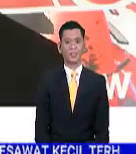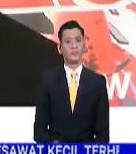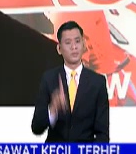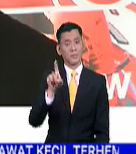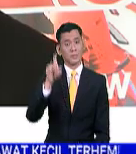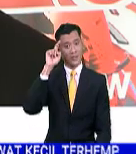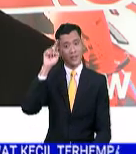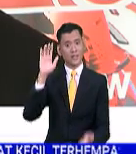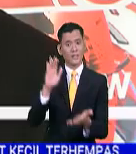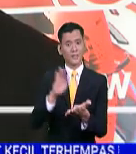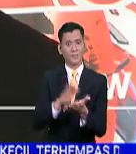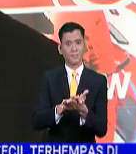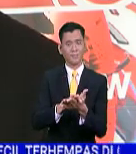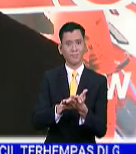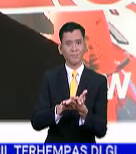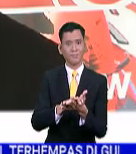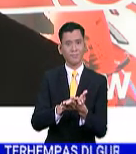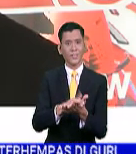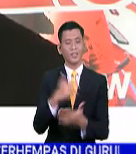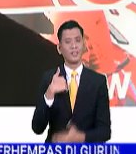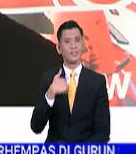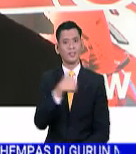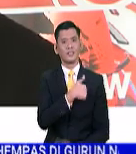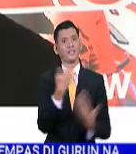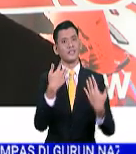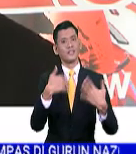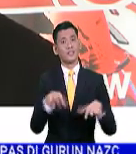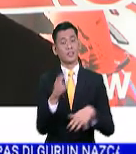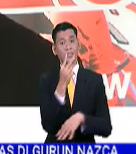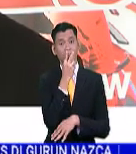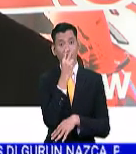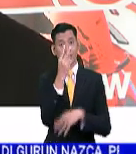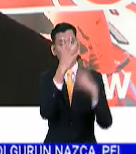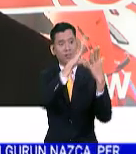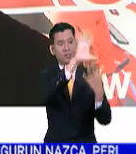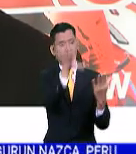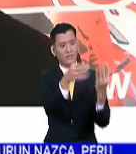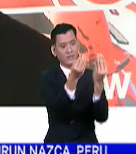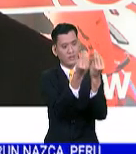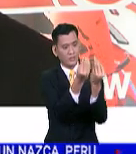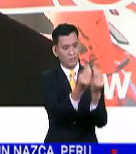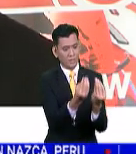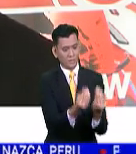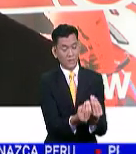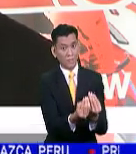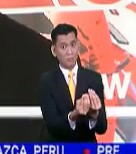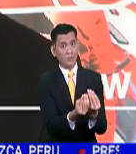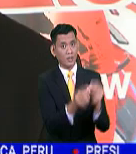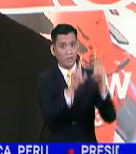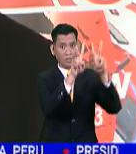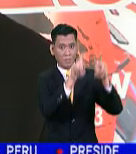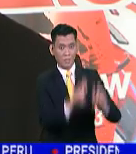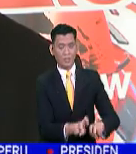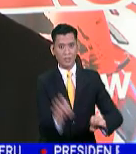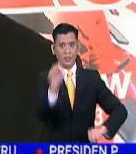Yakinlah bahawa kita telah melihat semua data dan sains yang berkaitan dengan